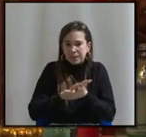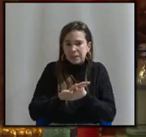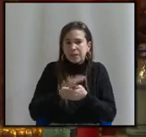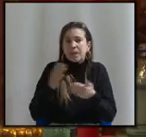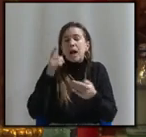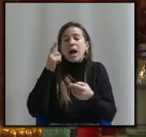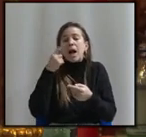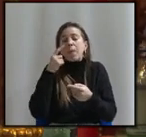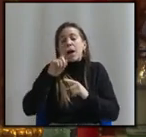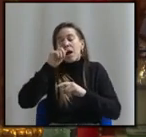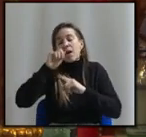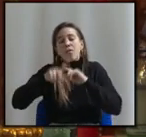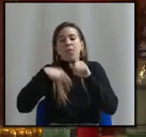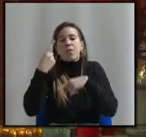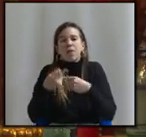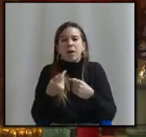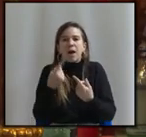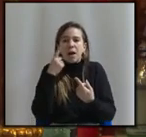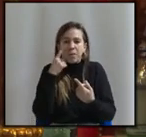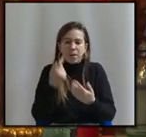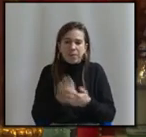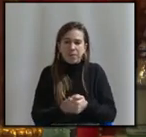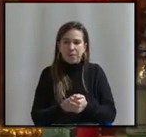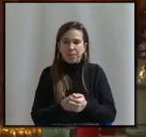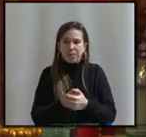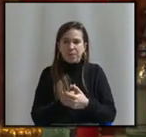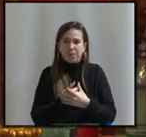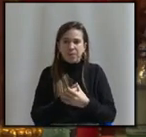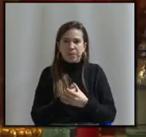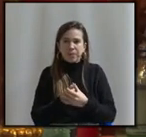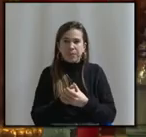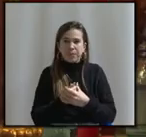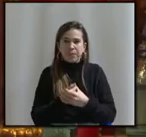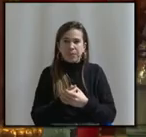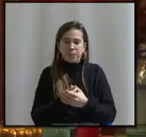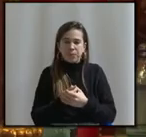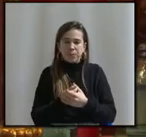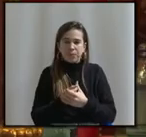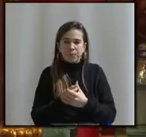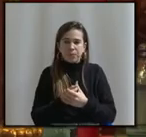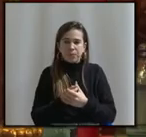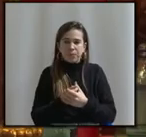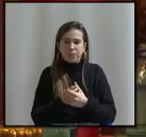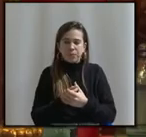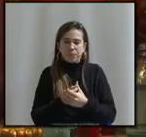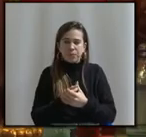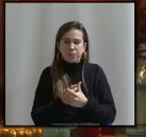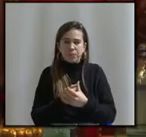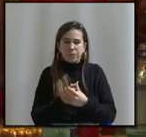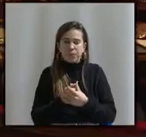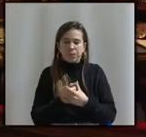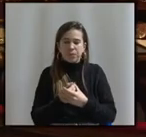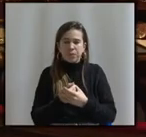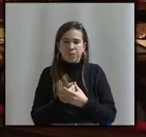que ve podem tenir el bar licitat o un projecte de licitar-lo, però anem una mica a aquest ritme. D'acord,